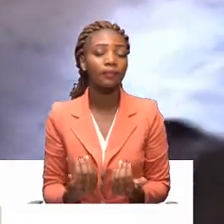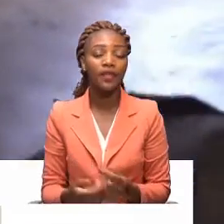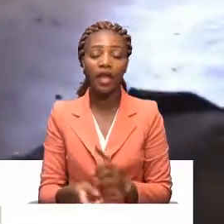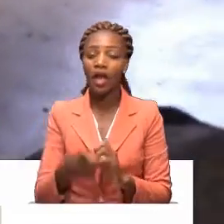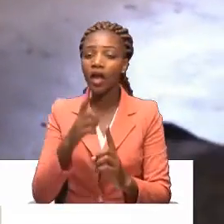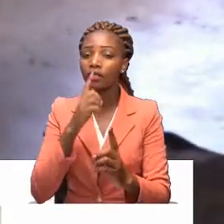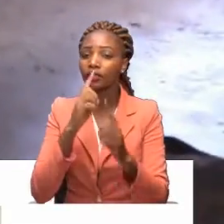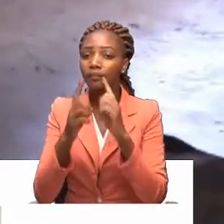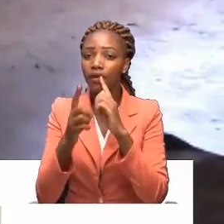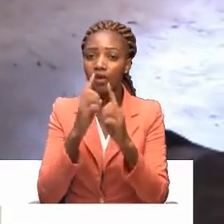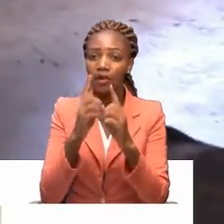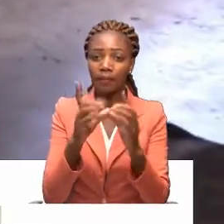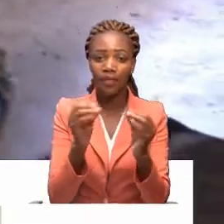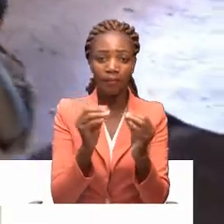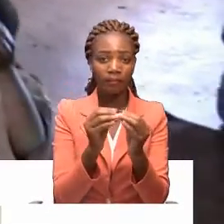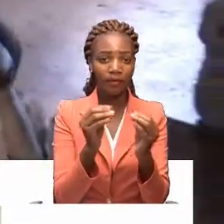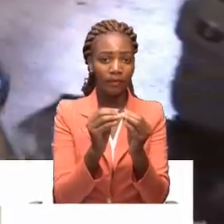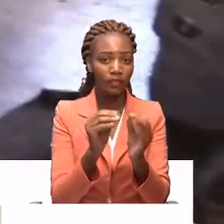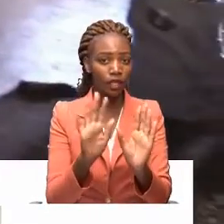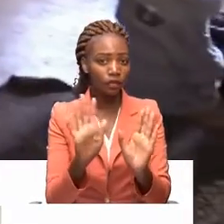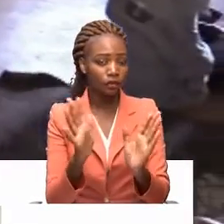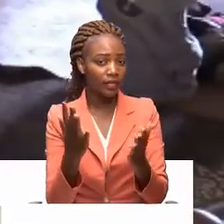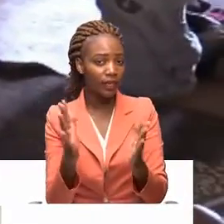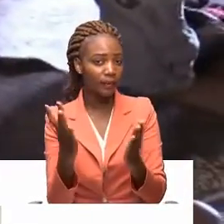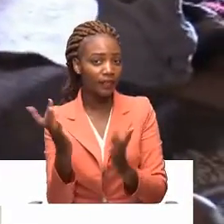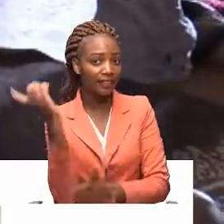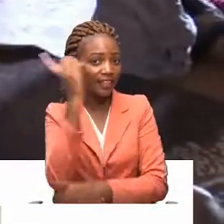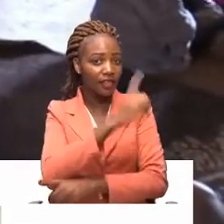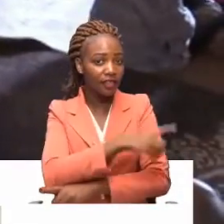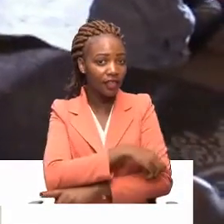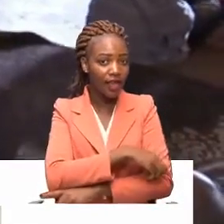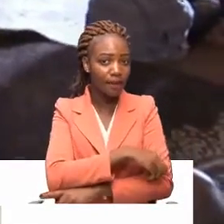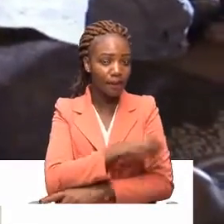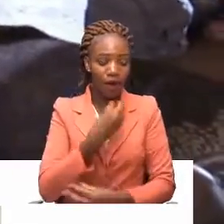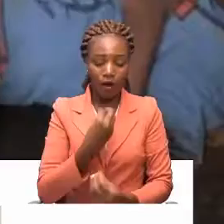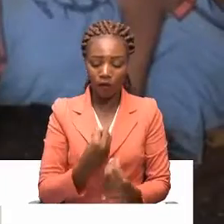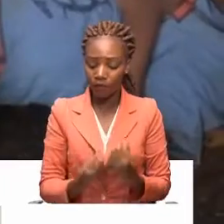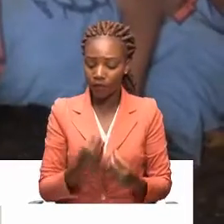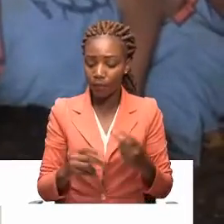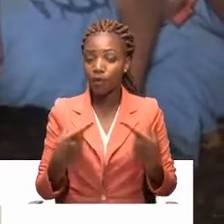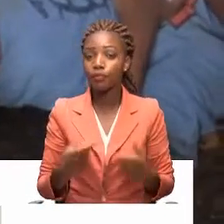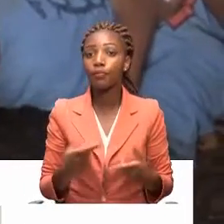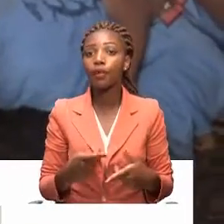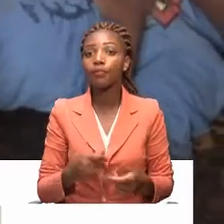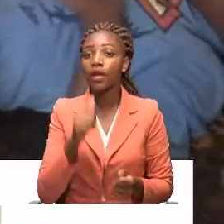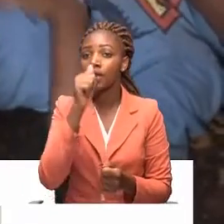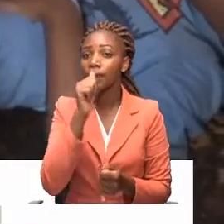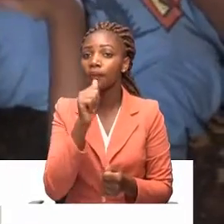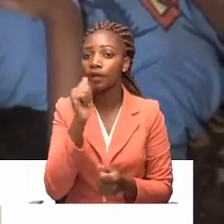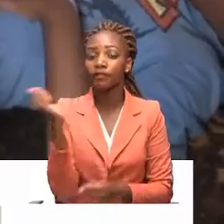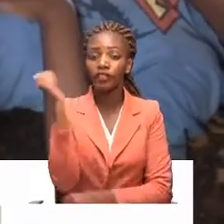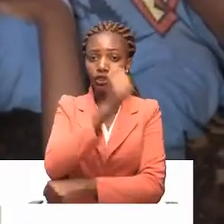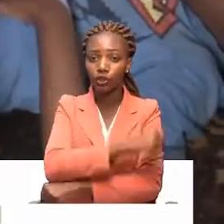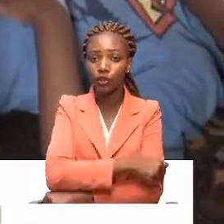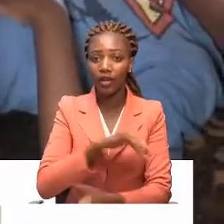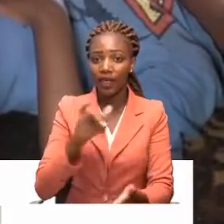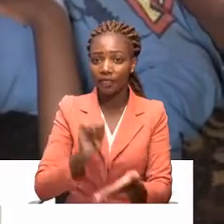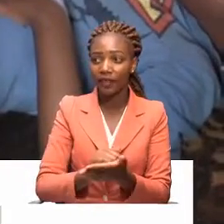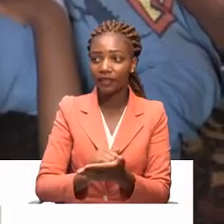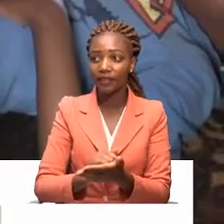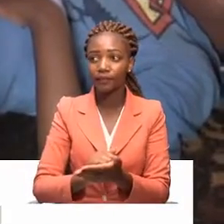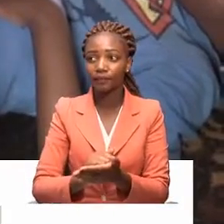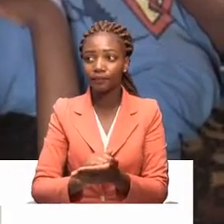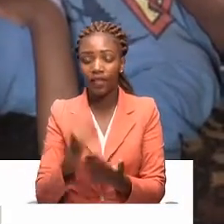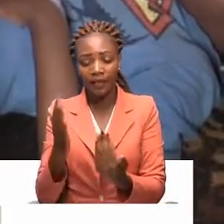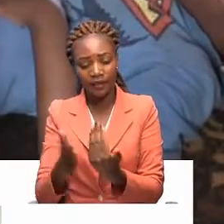Akizungumza katika hafla ya kuadhimisha siku ya watu wanaoishi na ulemavu duniani katika shule ya kibinafsi inayotoa hifadhi kwa watoto wenye ulemavu